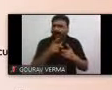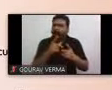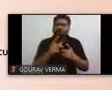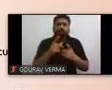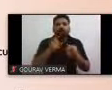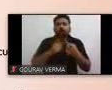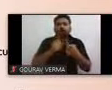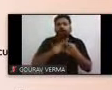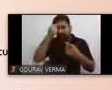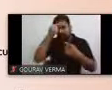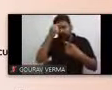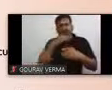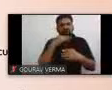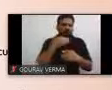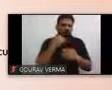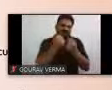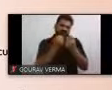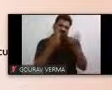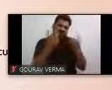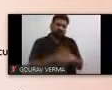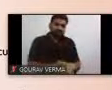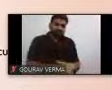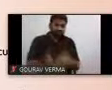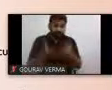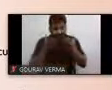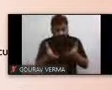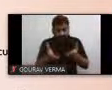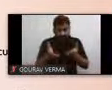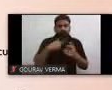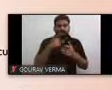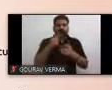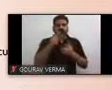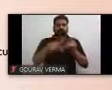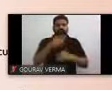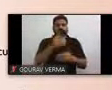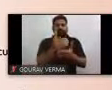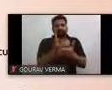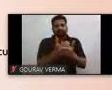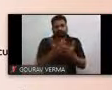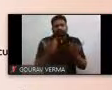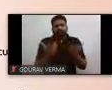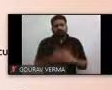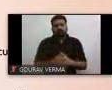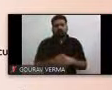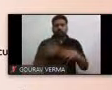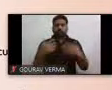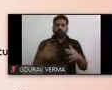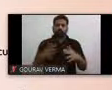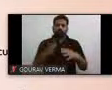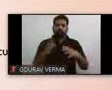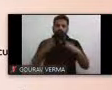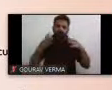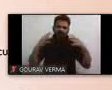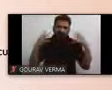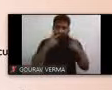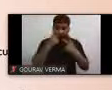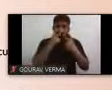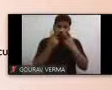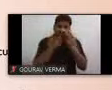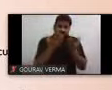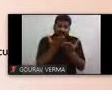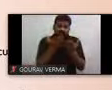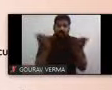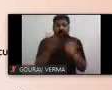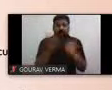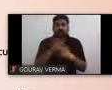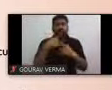टू पास अवे. नाउ वी आर सेविंग दीस बेबीज. अ होल लॉट ऑफ, यू विल सी, आप सब लोग जहां भी